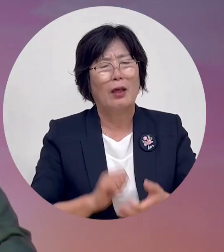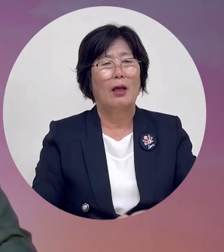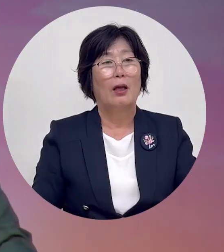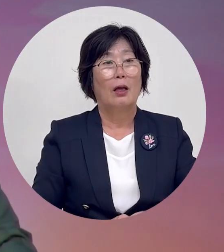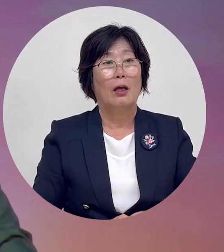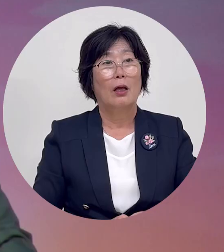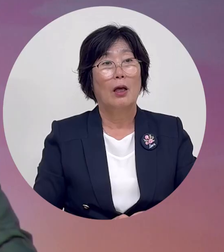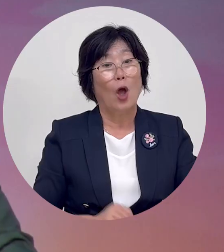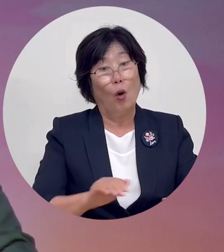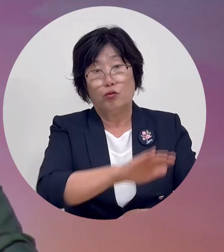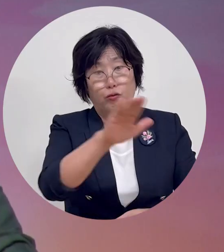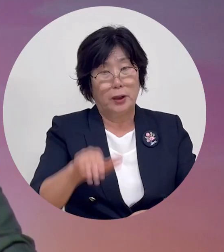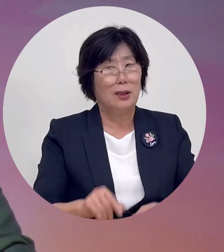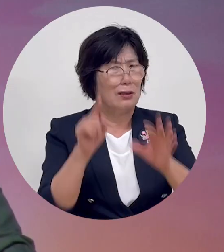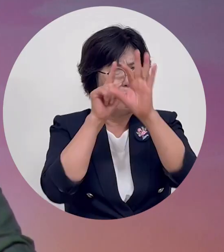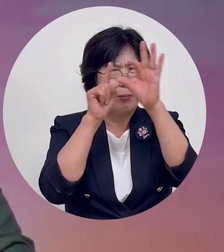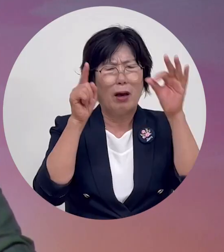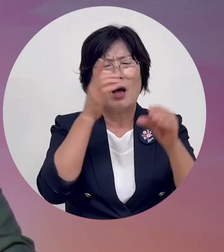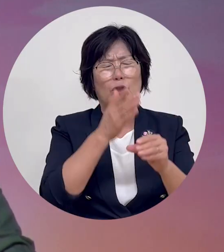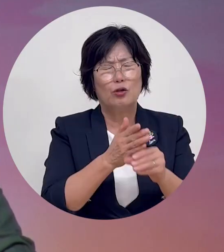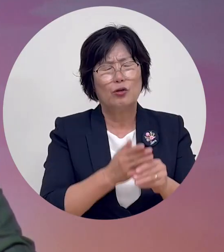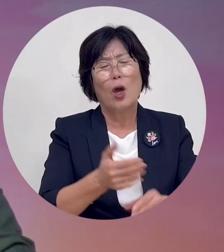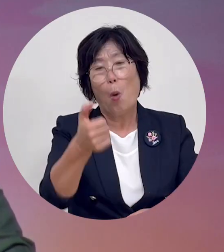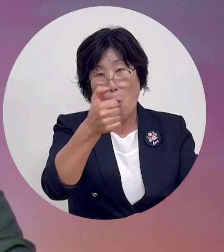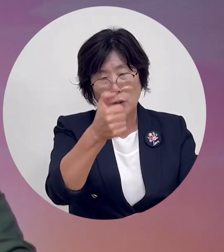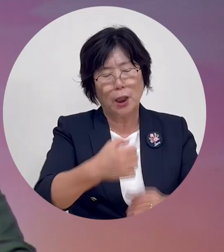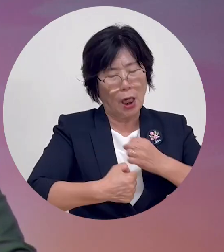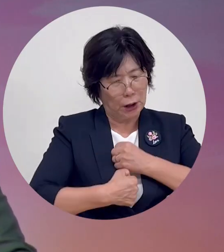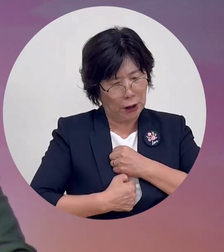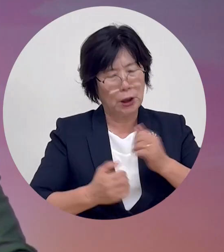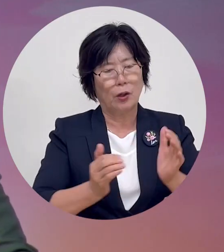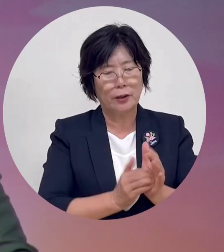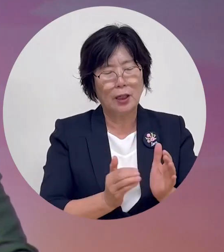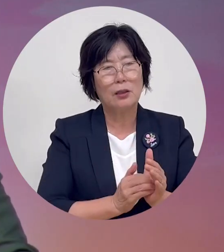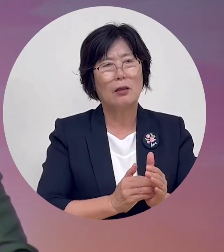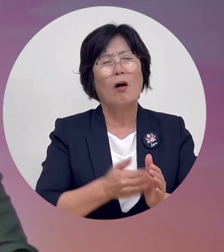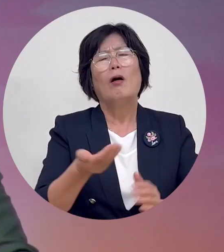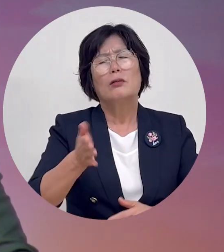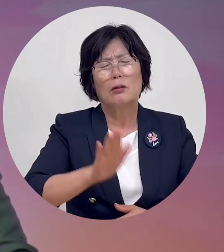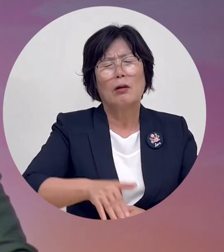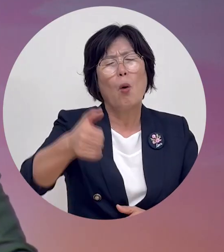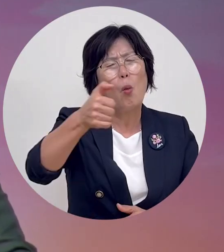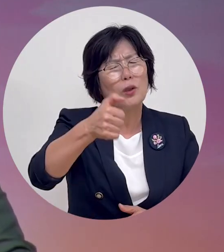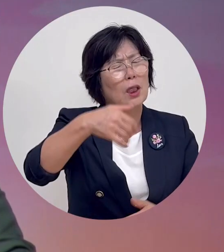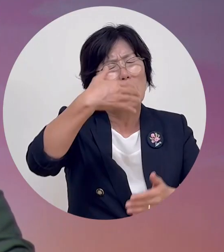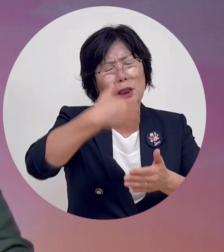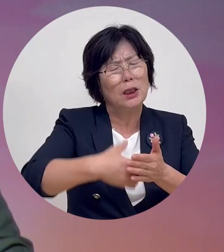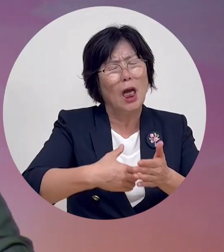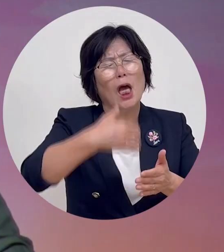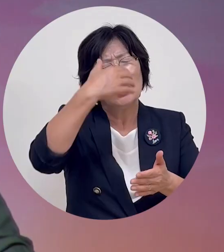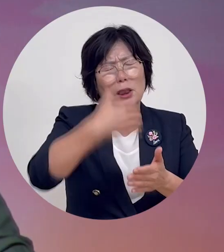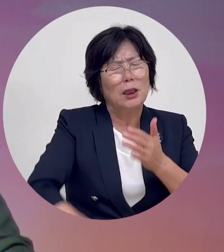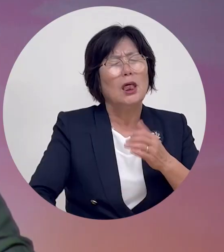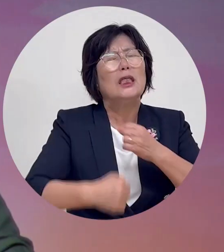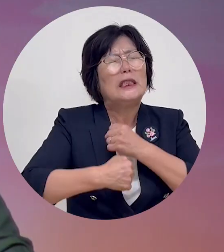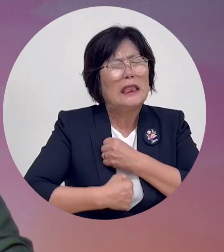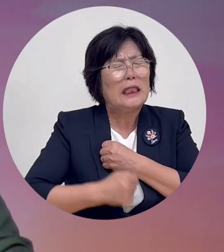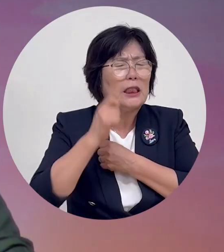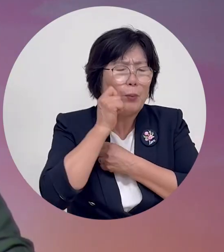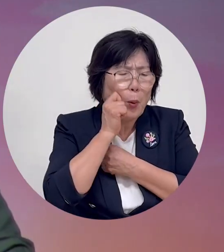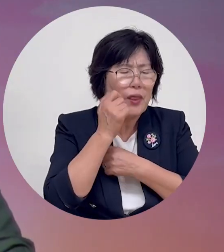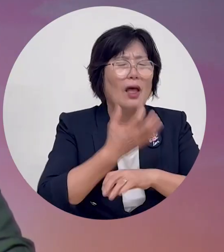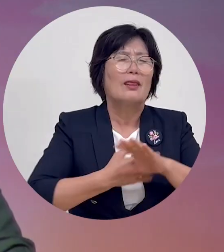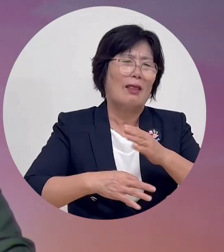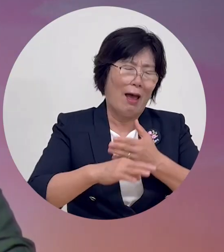들어서 100가지 중에서 50가지를 지켰다고 해요. 50가지를 못 지켰다면 지킨 거예요? 못 지킨 거예요?